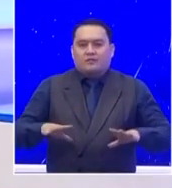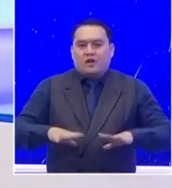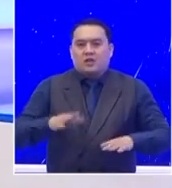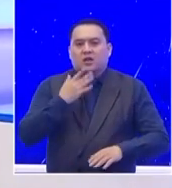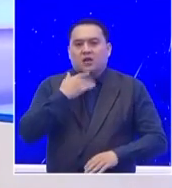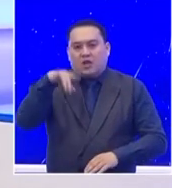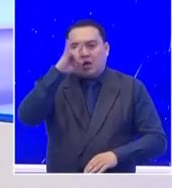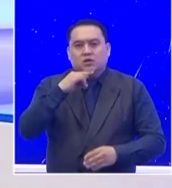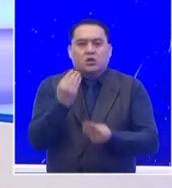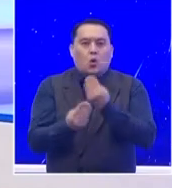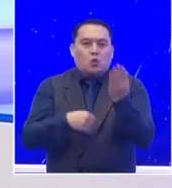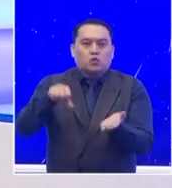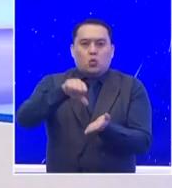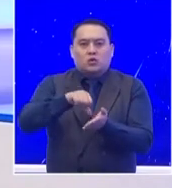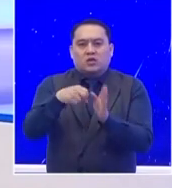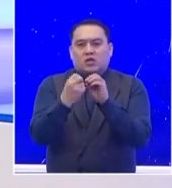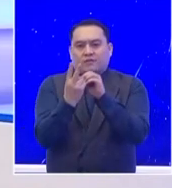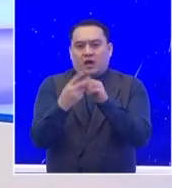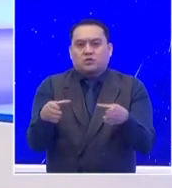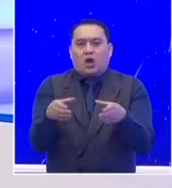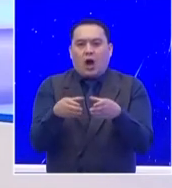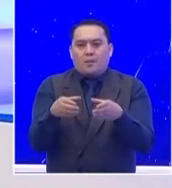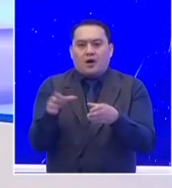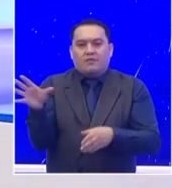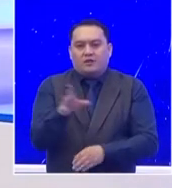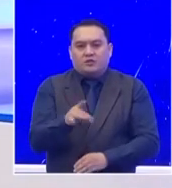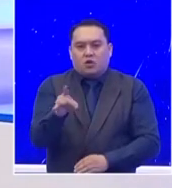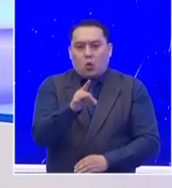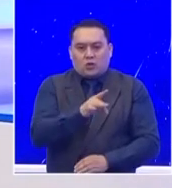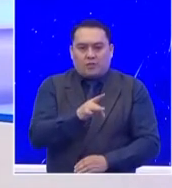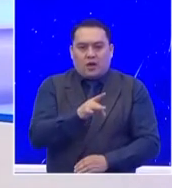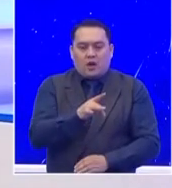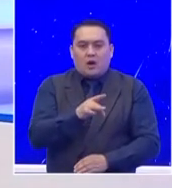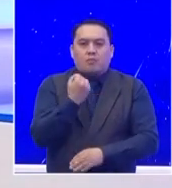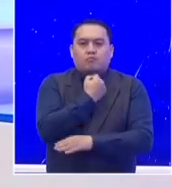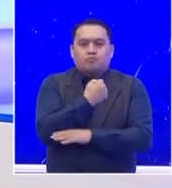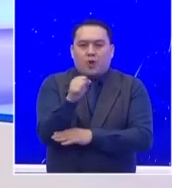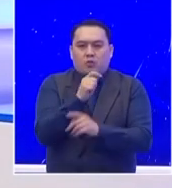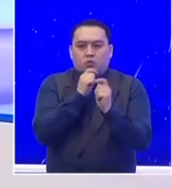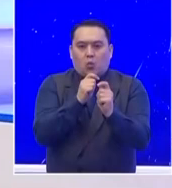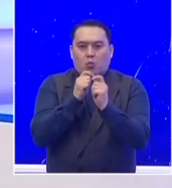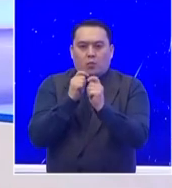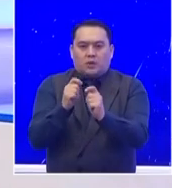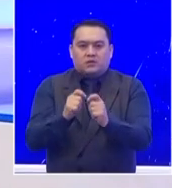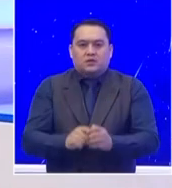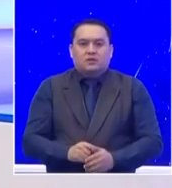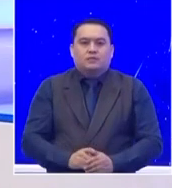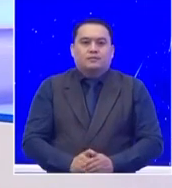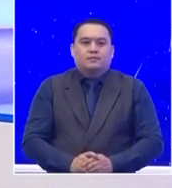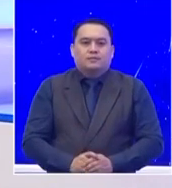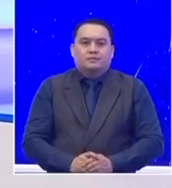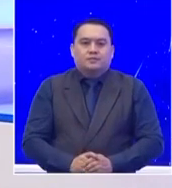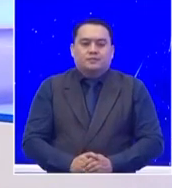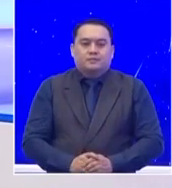национальной казахской игре приняли участие 12 команд со всех сел района. Победители получили внушительные призовые.